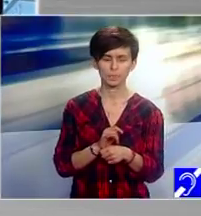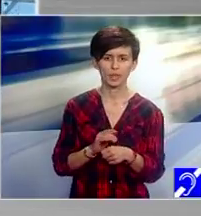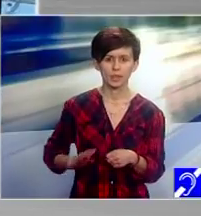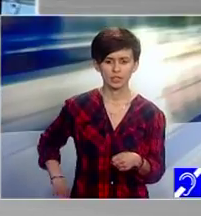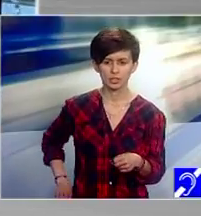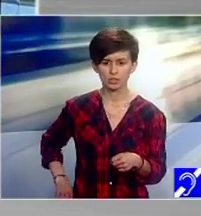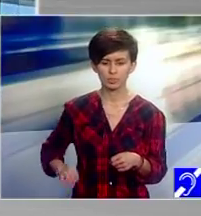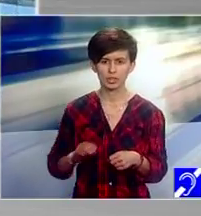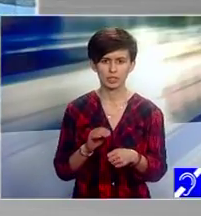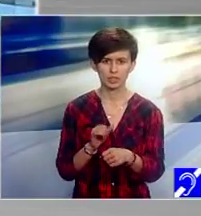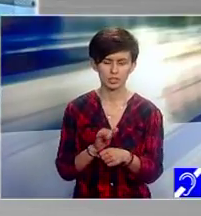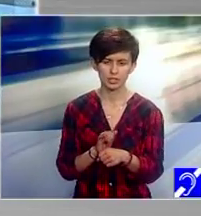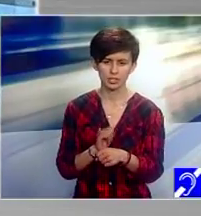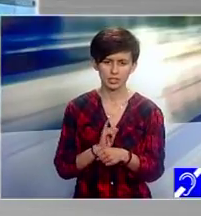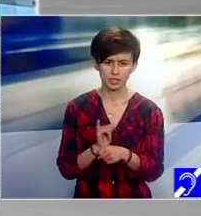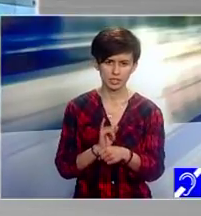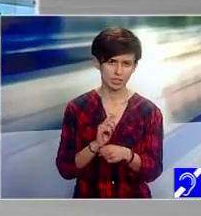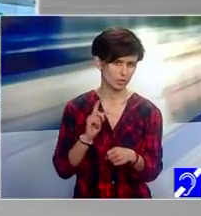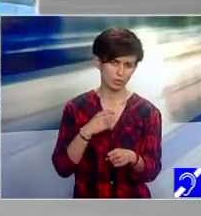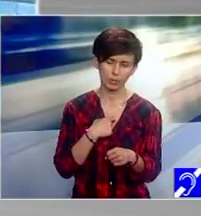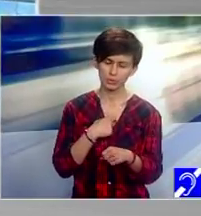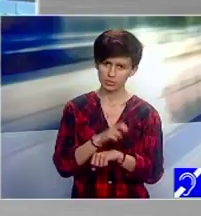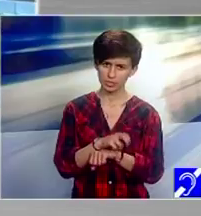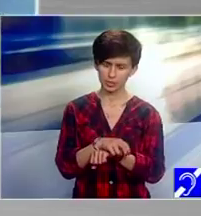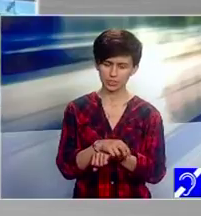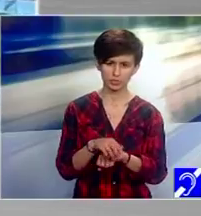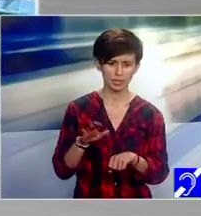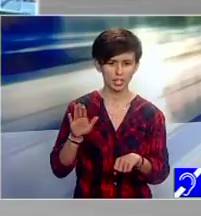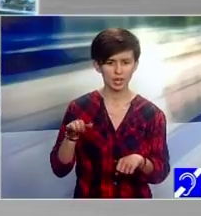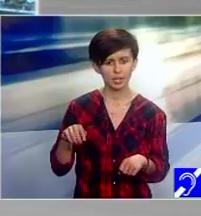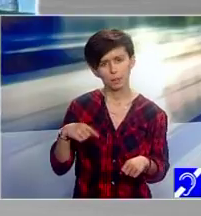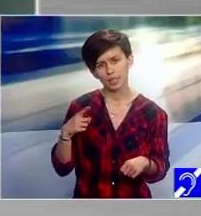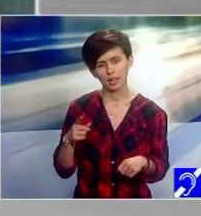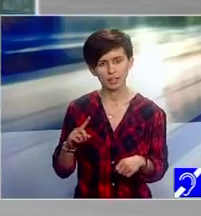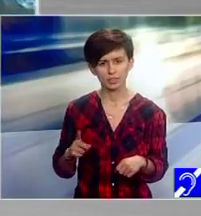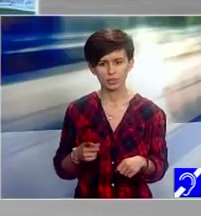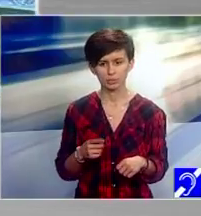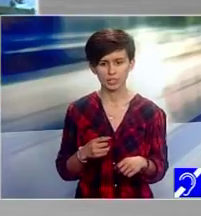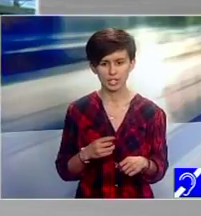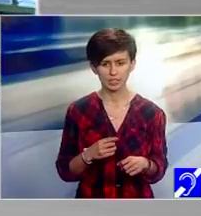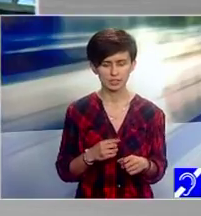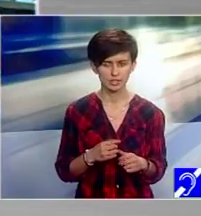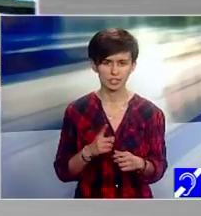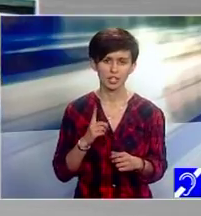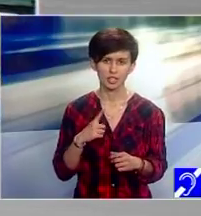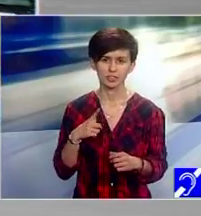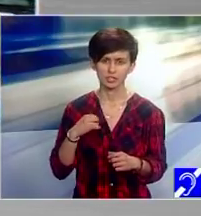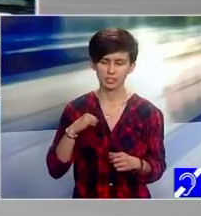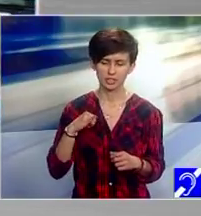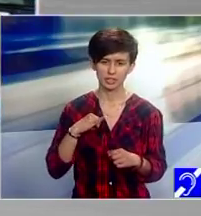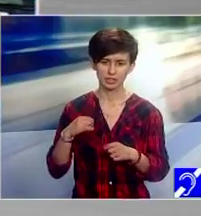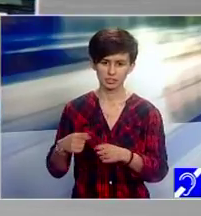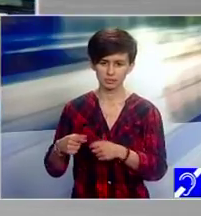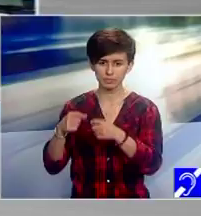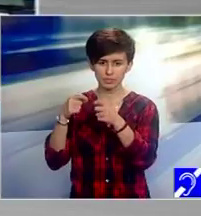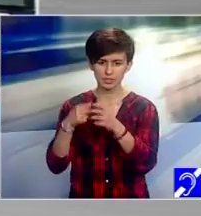putut fi prezentă, are alte obligații, sigur că tot în interesul instituției. Într-adevăr, ediția aniversară,